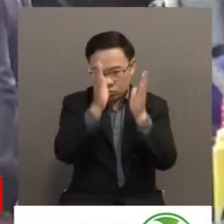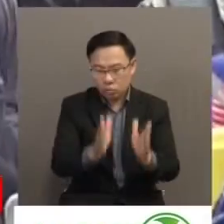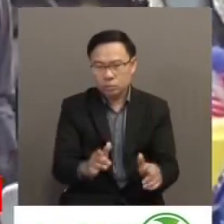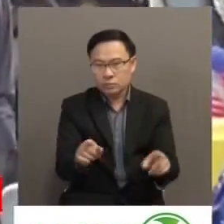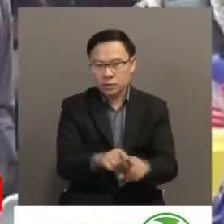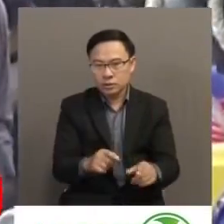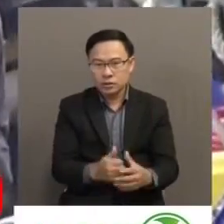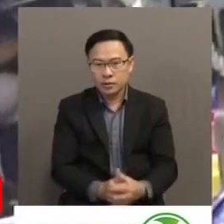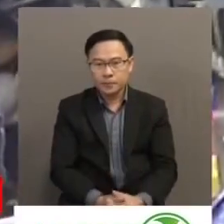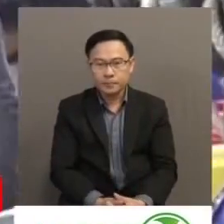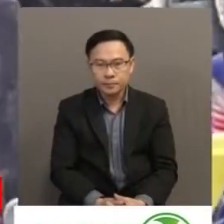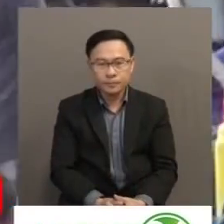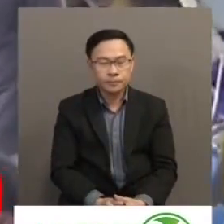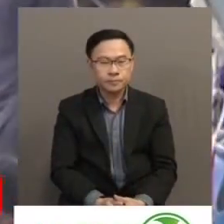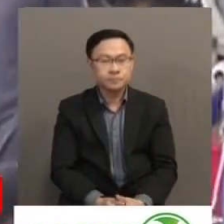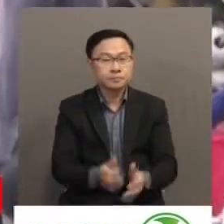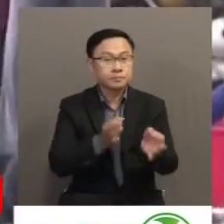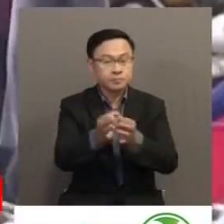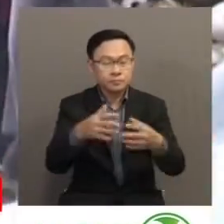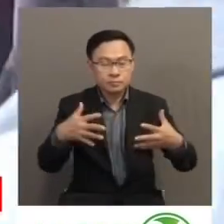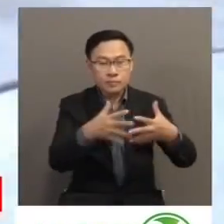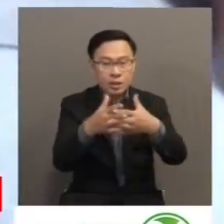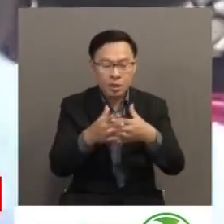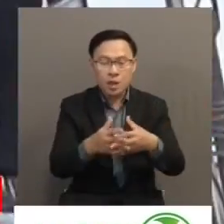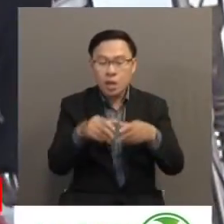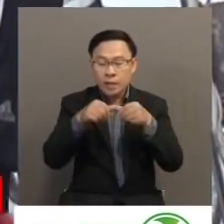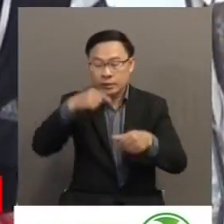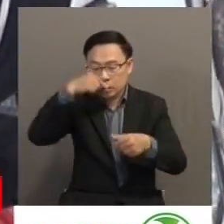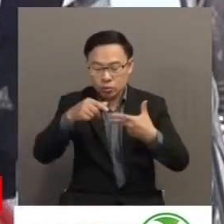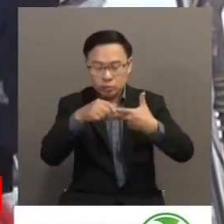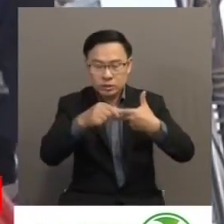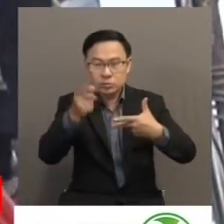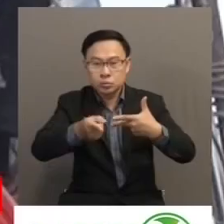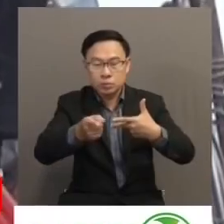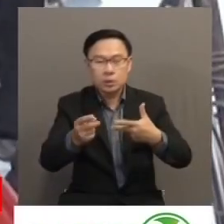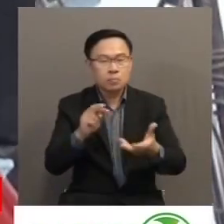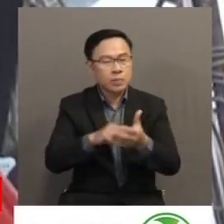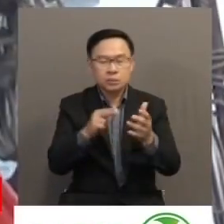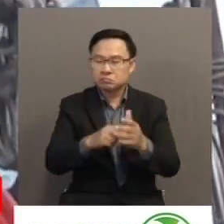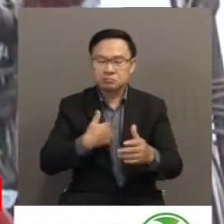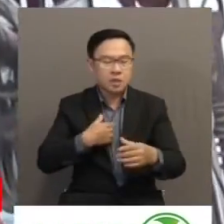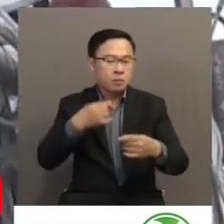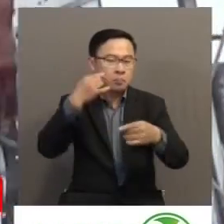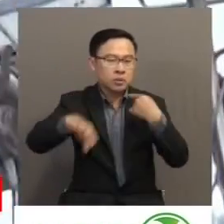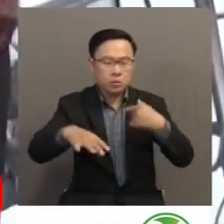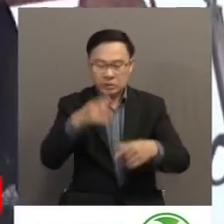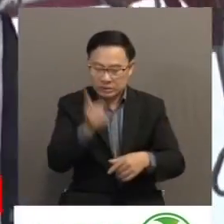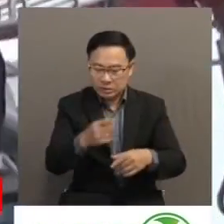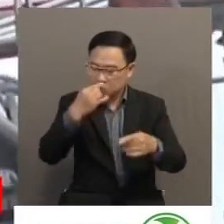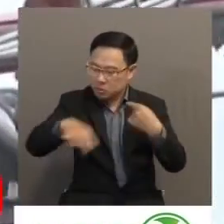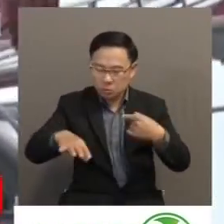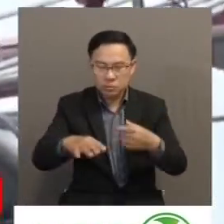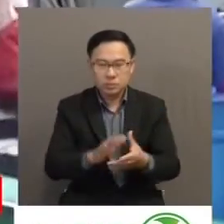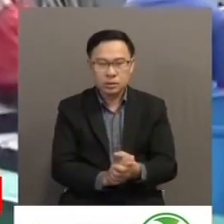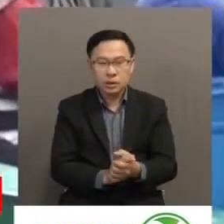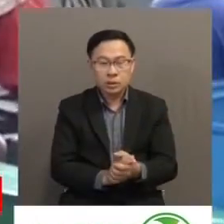ค่ะ แล้วก็ชี้แจงนะคะว่าการที่สหรัฐคงสถานะอยู่ที่อันดับเดิมนั้นถือว่าไม่สะท้อนไม่สอดคล้องกับความพยายามร